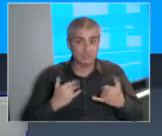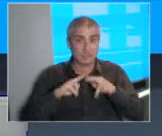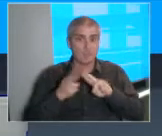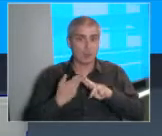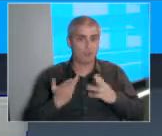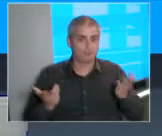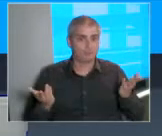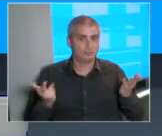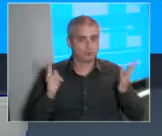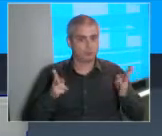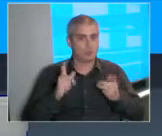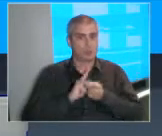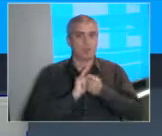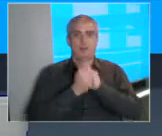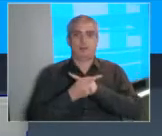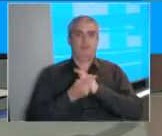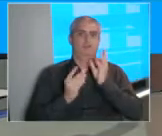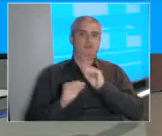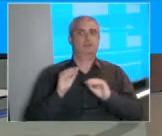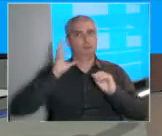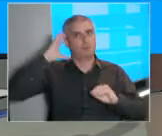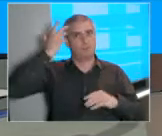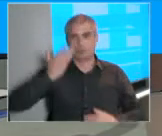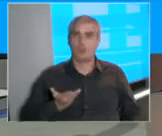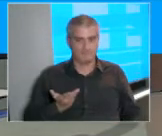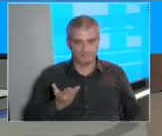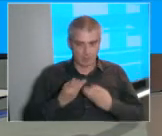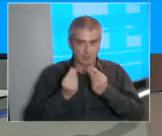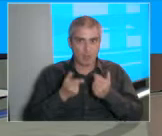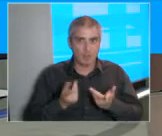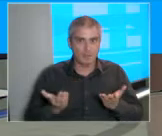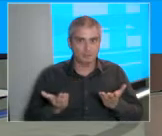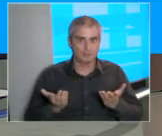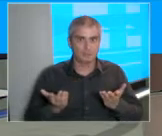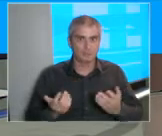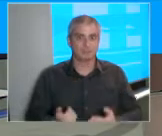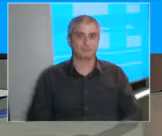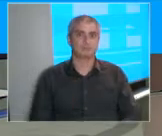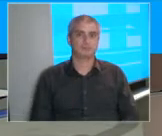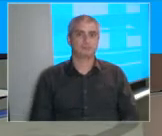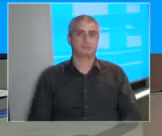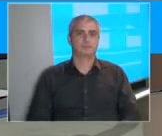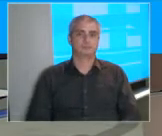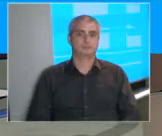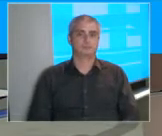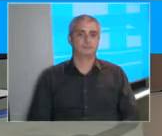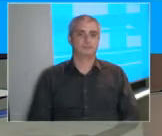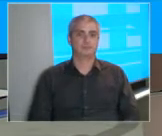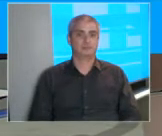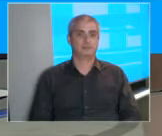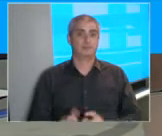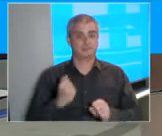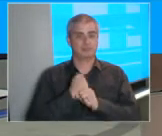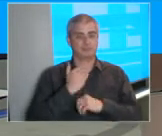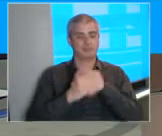בעולם שיכולה להחליף את השימוש המטורף הזה בחומר הזה? קודם כל, ברגע שנעשה את הצעד